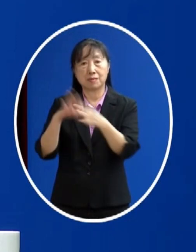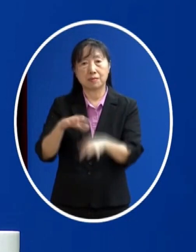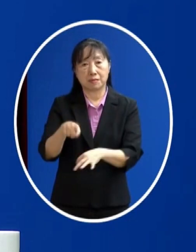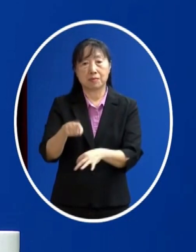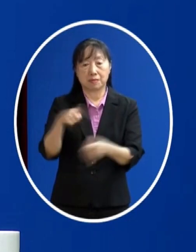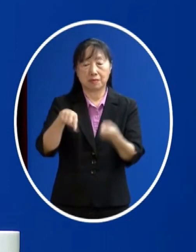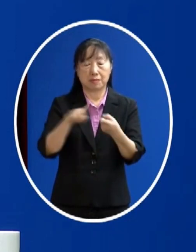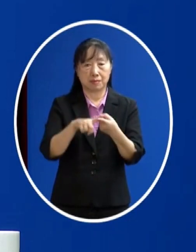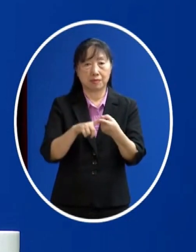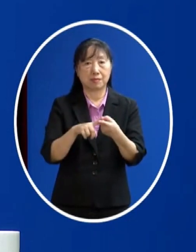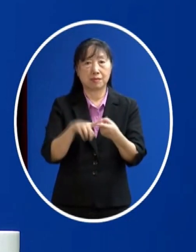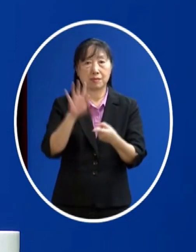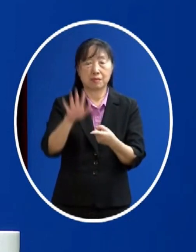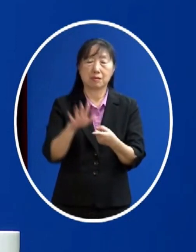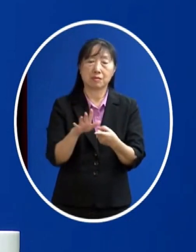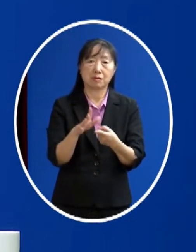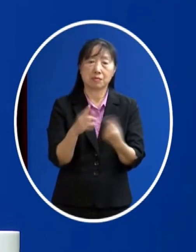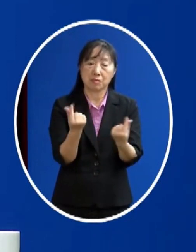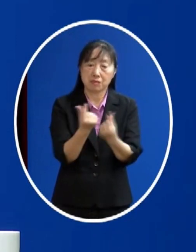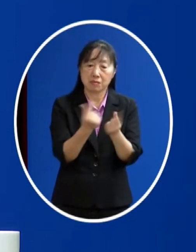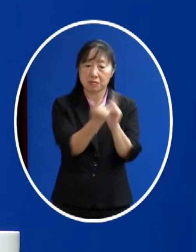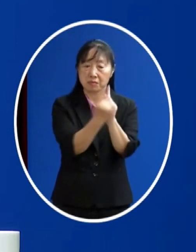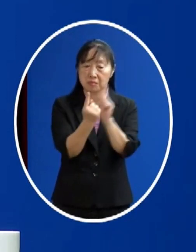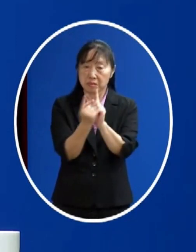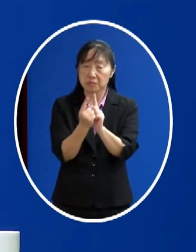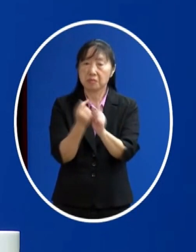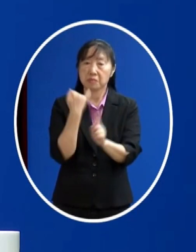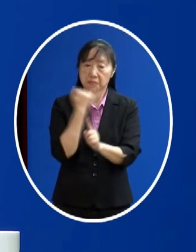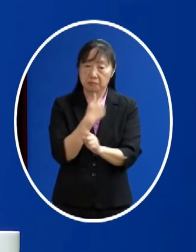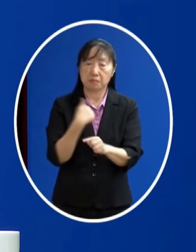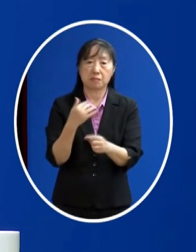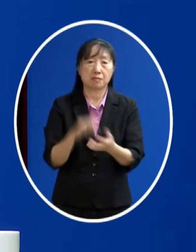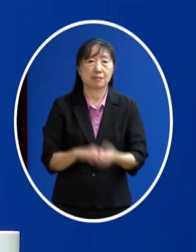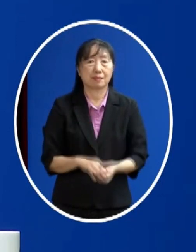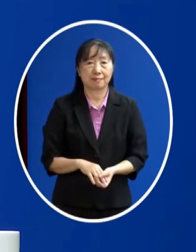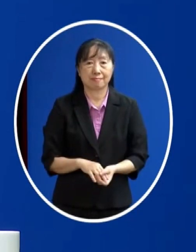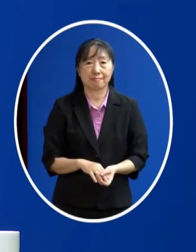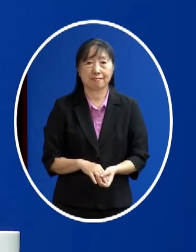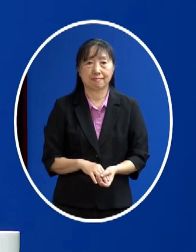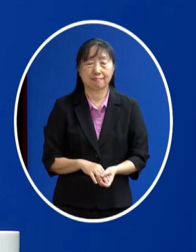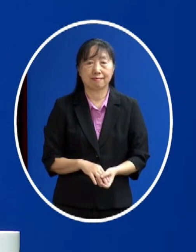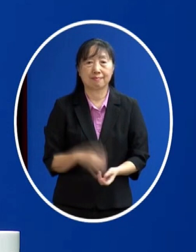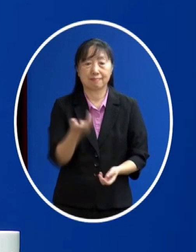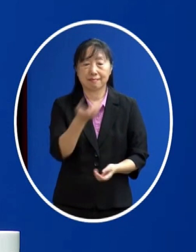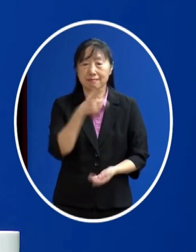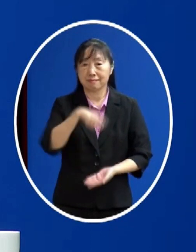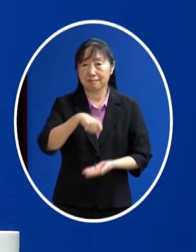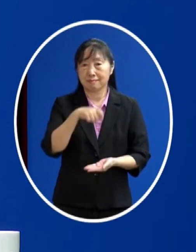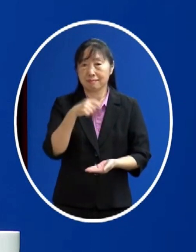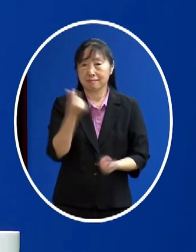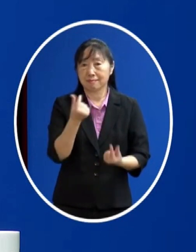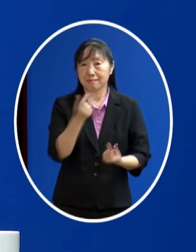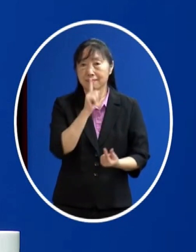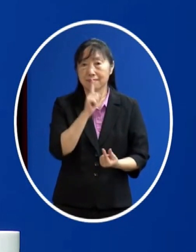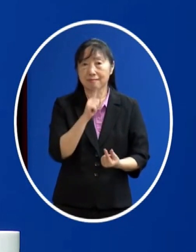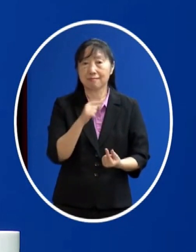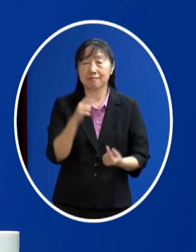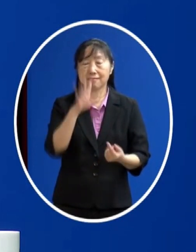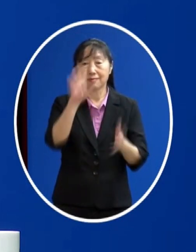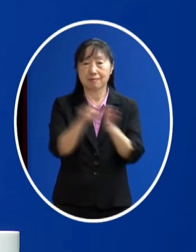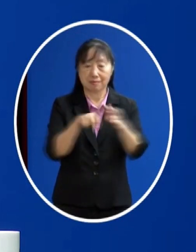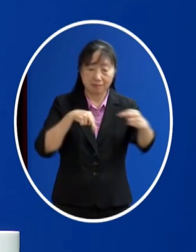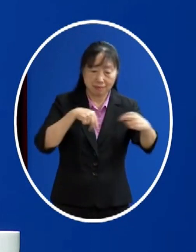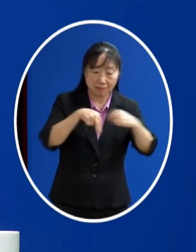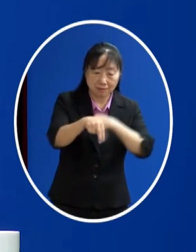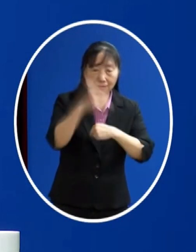些这个相关的接触的一个情形，只是说是不是因为刚刚提到的一些这种走道上的不